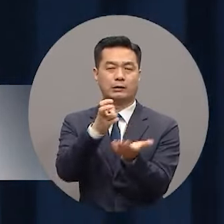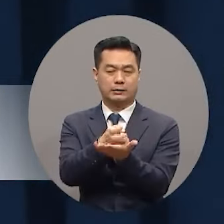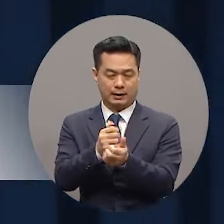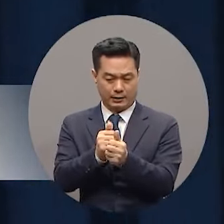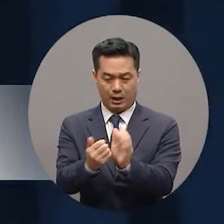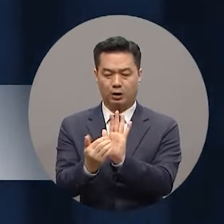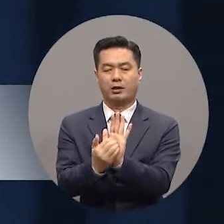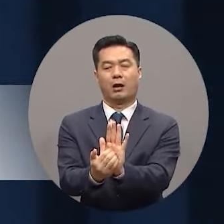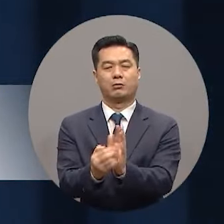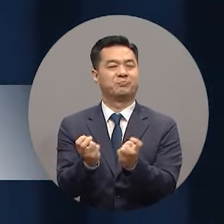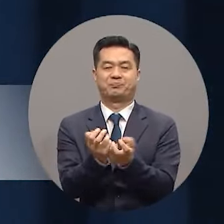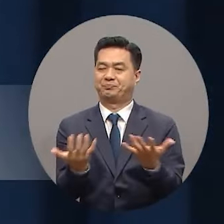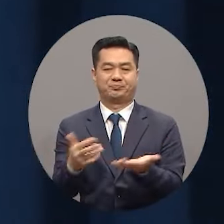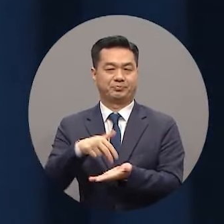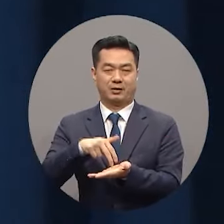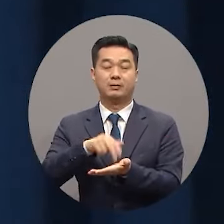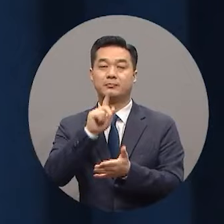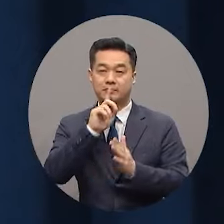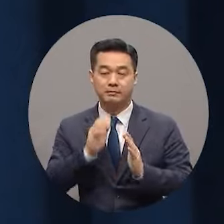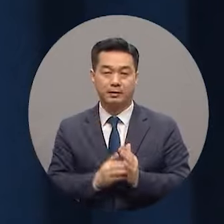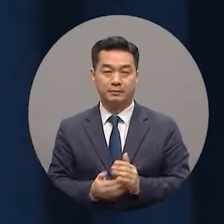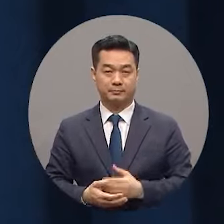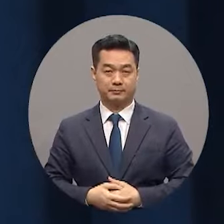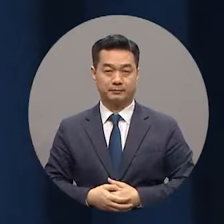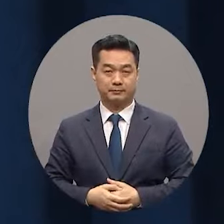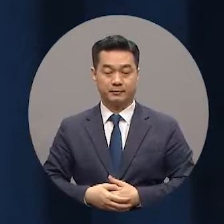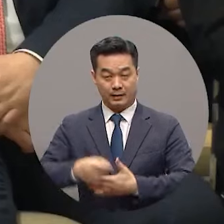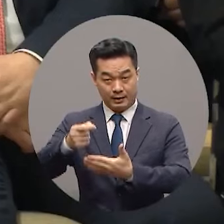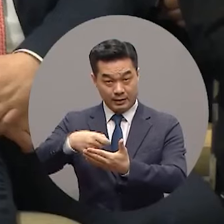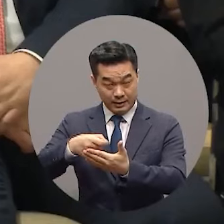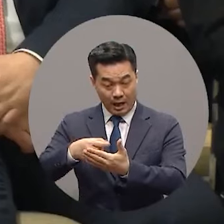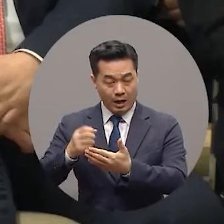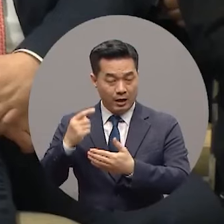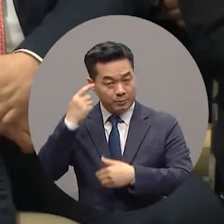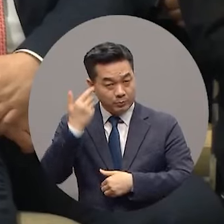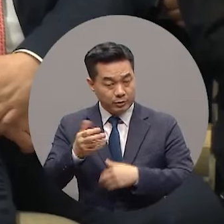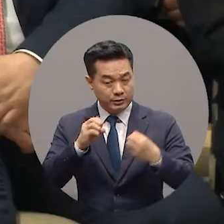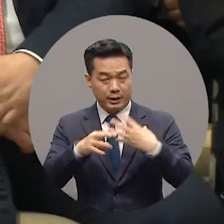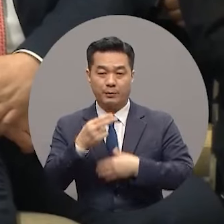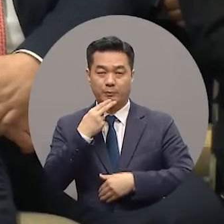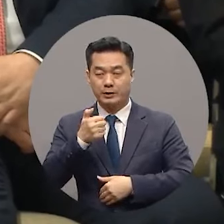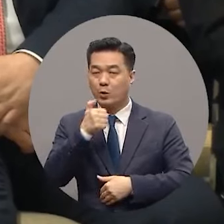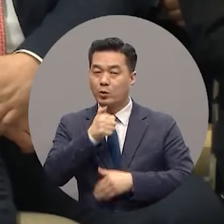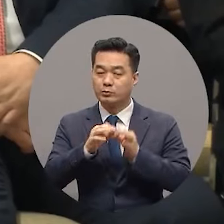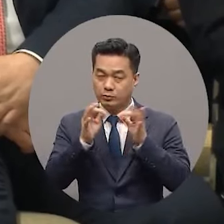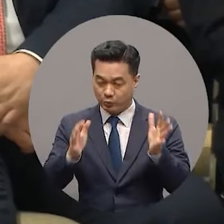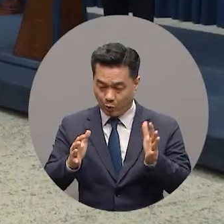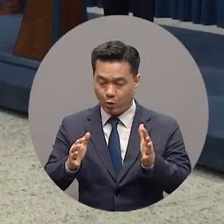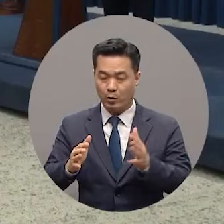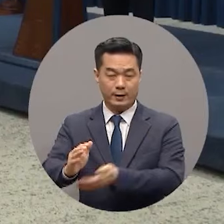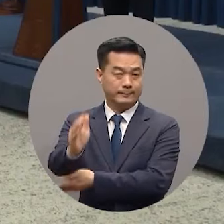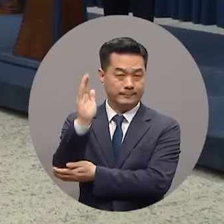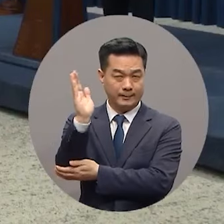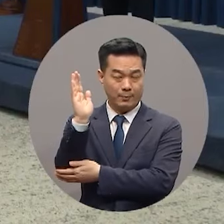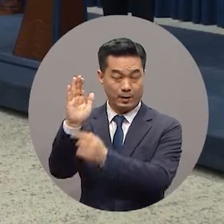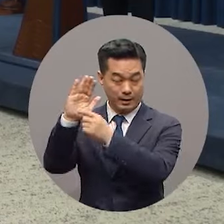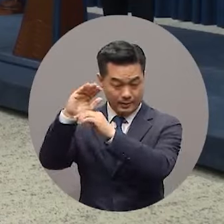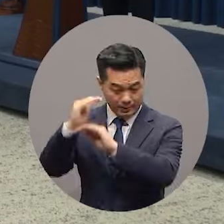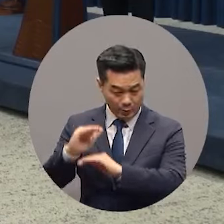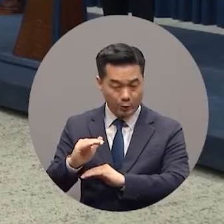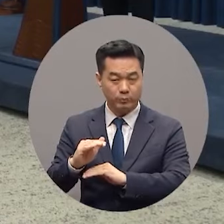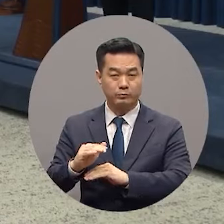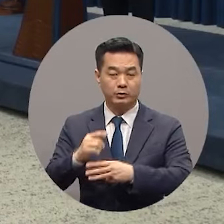대응할 수밖에 없다는 것도 강조했습니다 기자들과의 문답 없이 50여분간 진행된 담화에서 윤